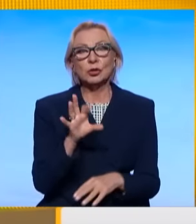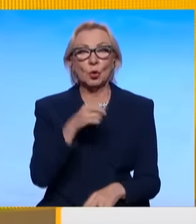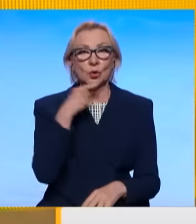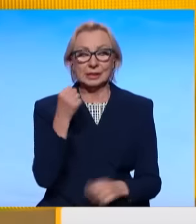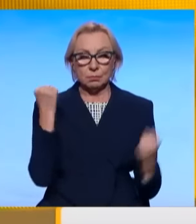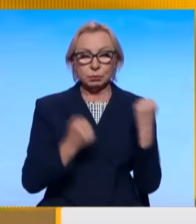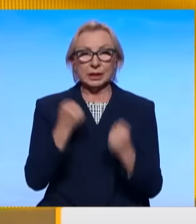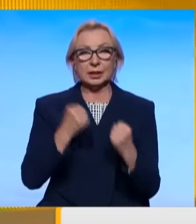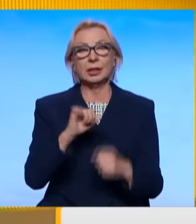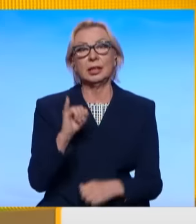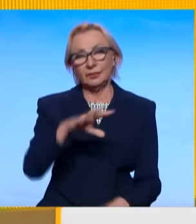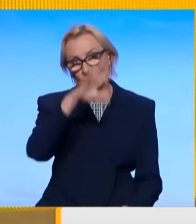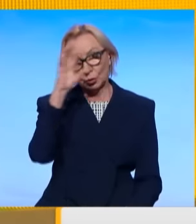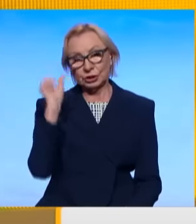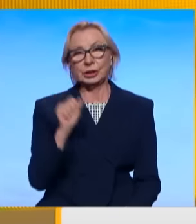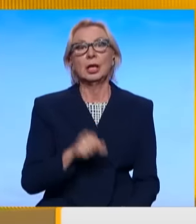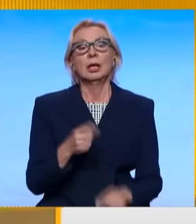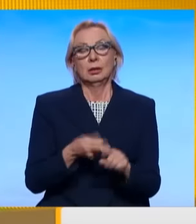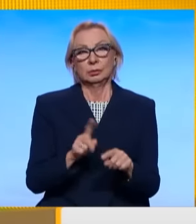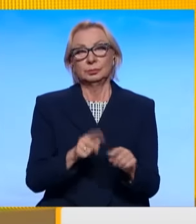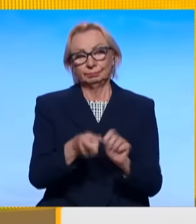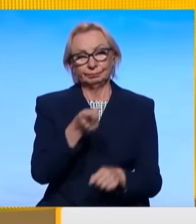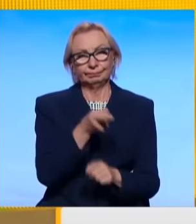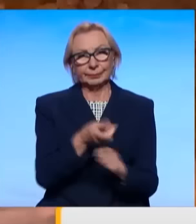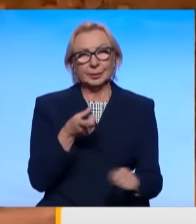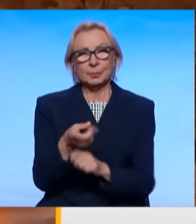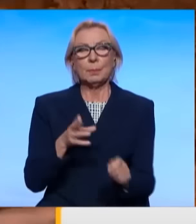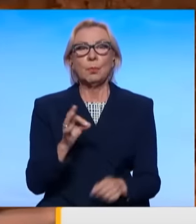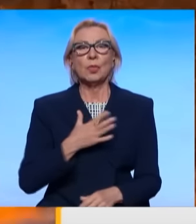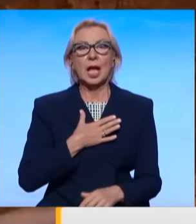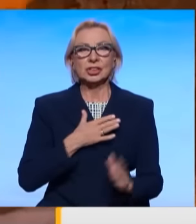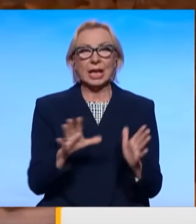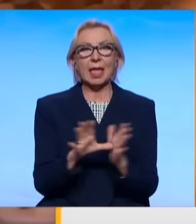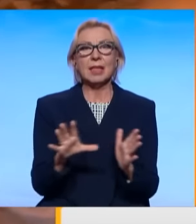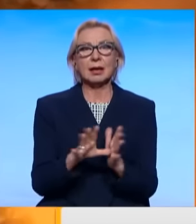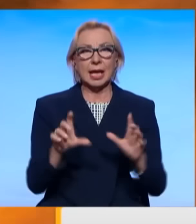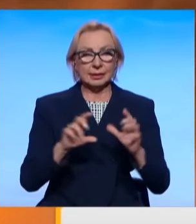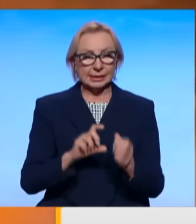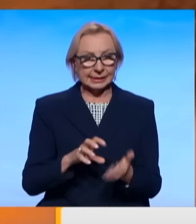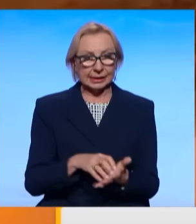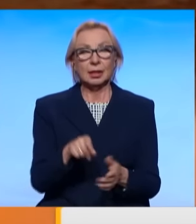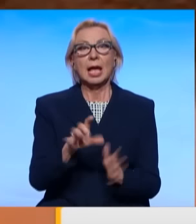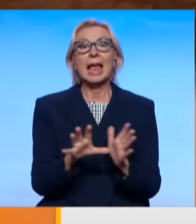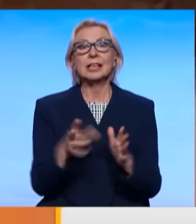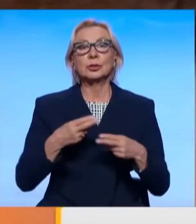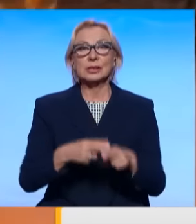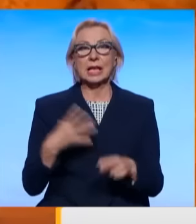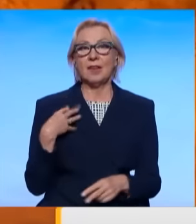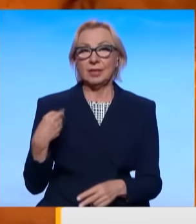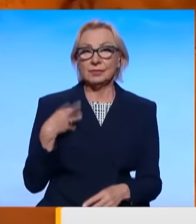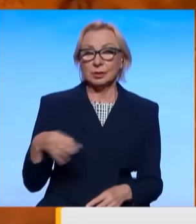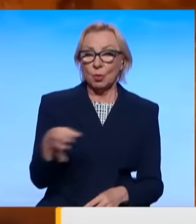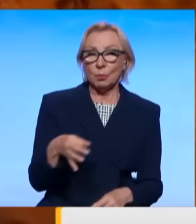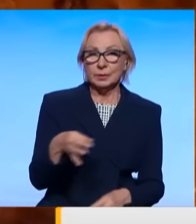по Україні і вночі. Купу залізяча запустили по нашій енергетиці. Цього разу влучили по електростанціях Львівщини